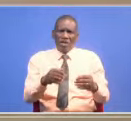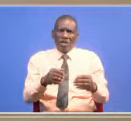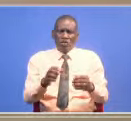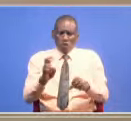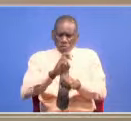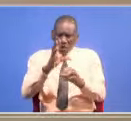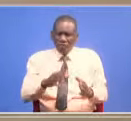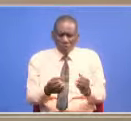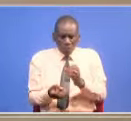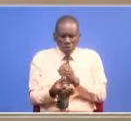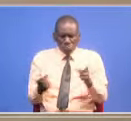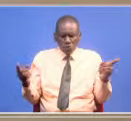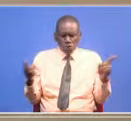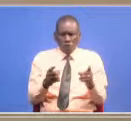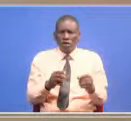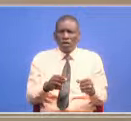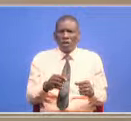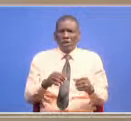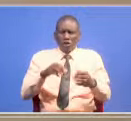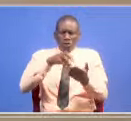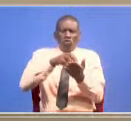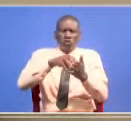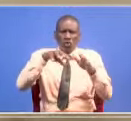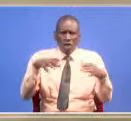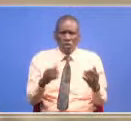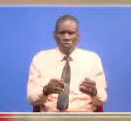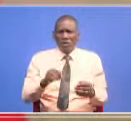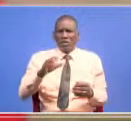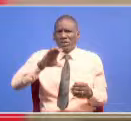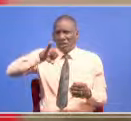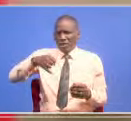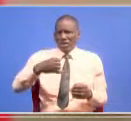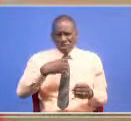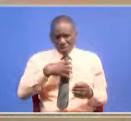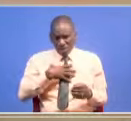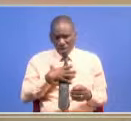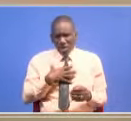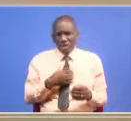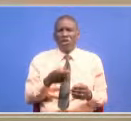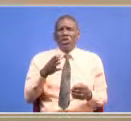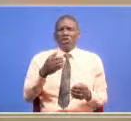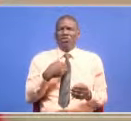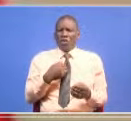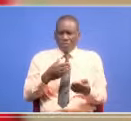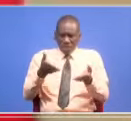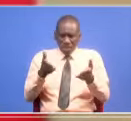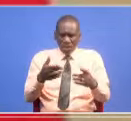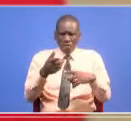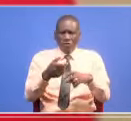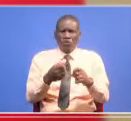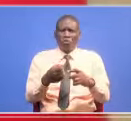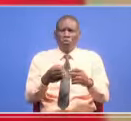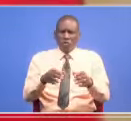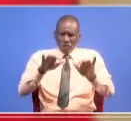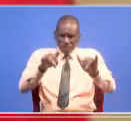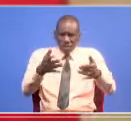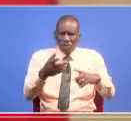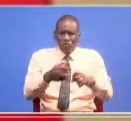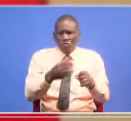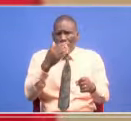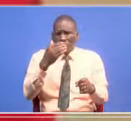kwa kifupi hali iko vipi. Chief Justice Emeritus, you have been here since Monday